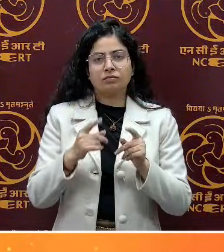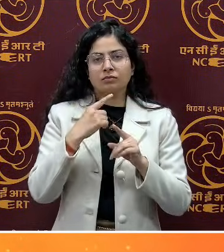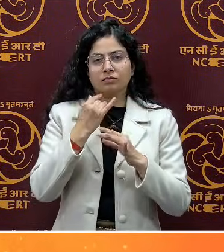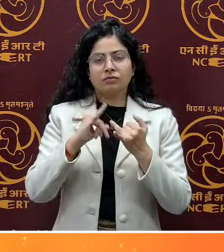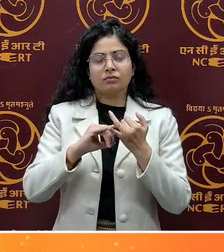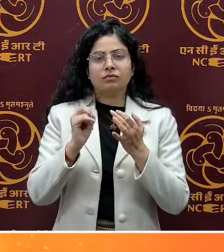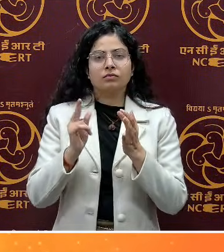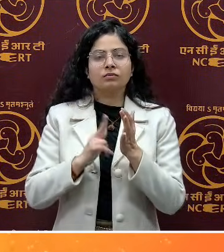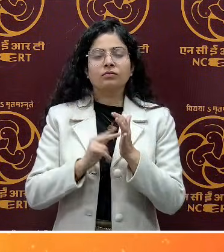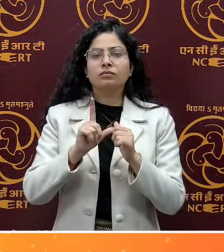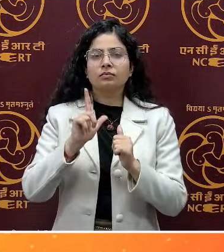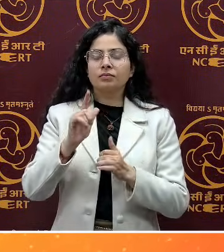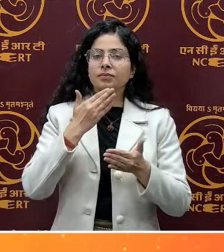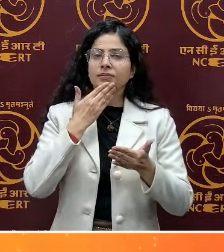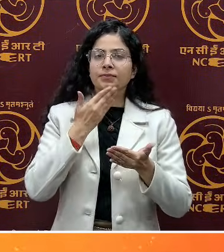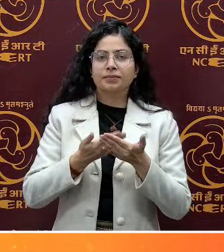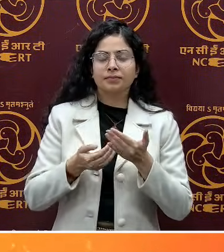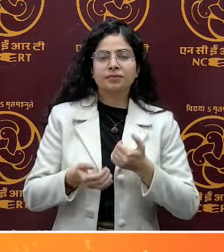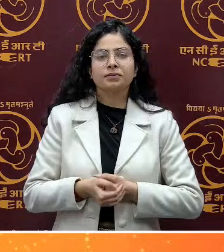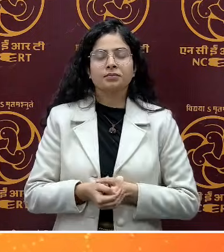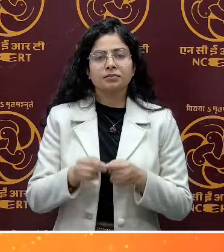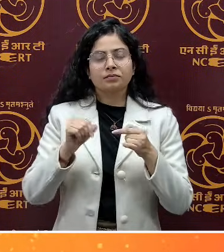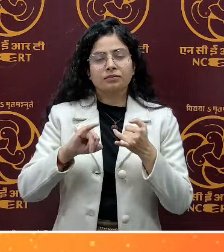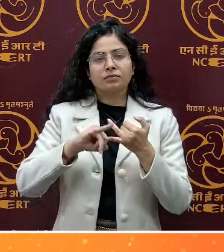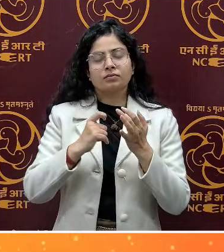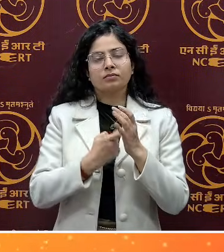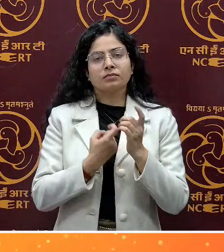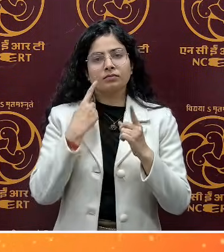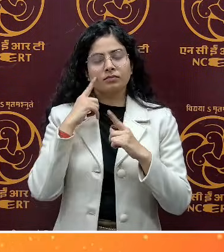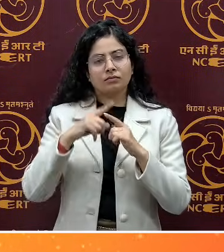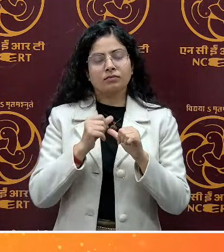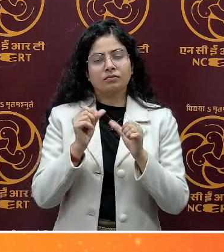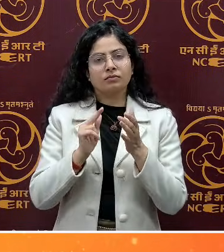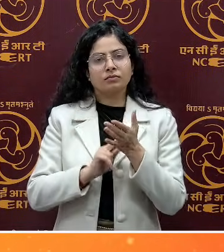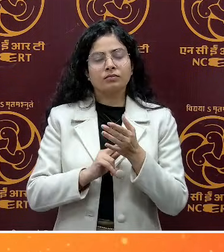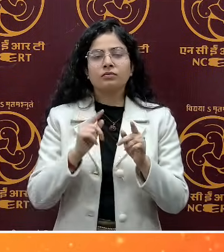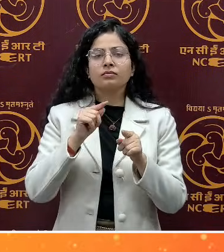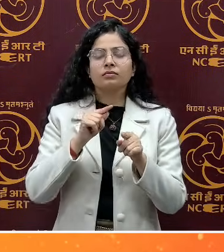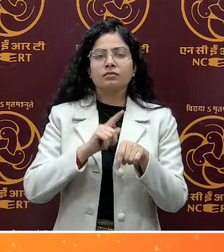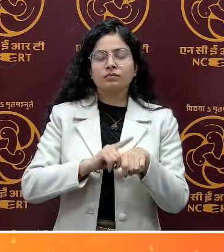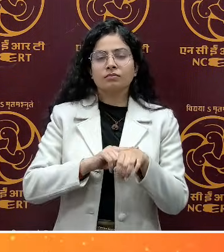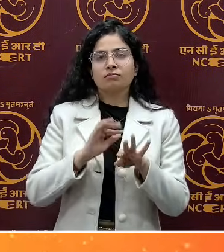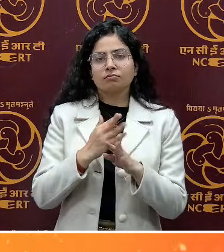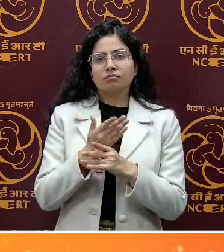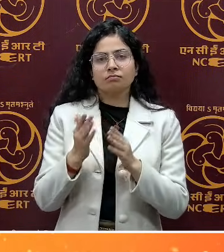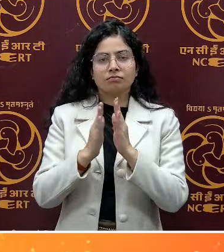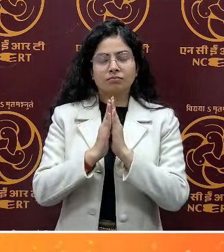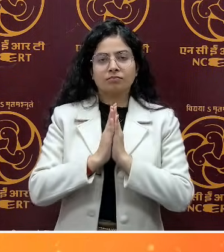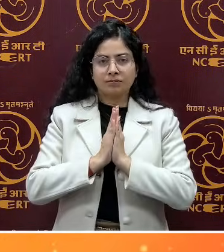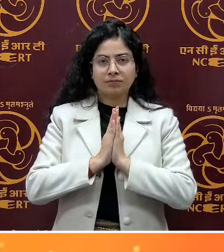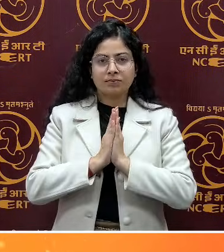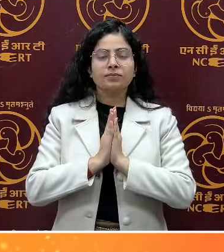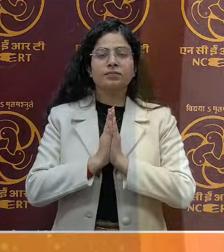मिस सोनल आपका बहुत बहुत धन्यवाद करते हैं. मैं सृजन राजपूत हूँ. समय है कि आप सभी से अनुमति ली जाए. नमस्कार.